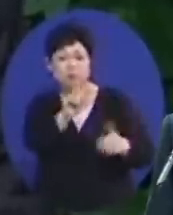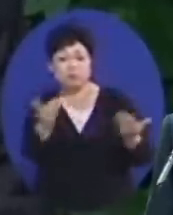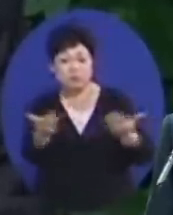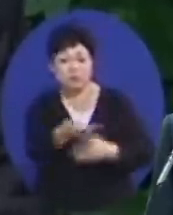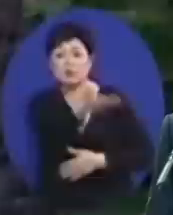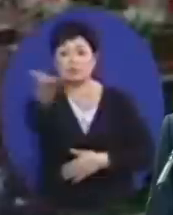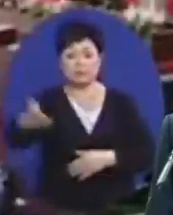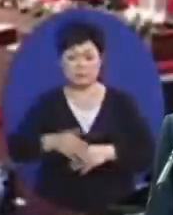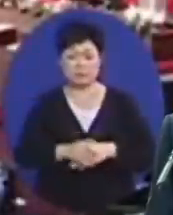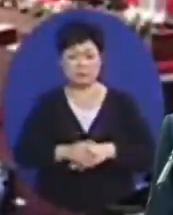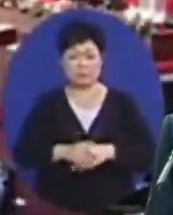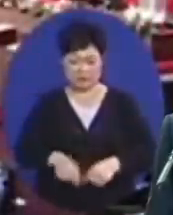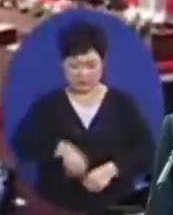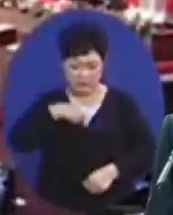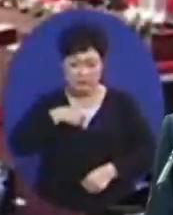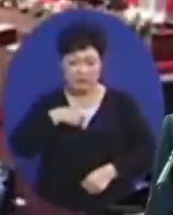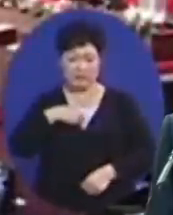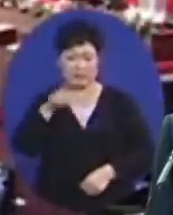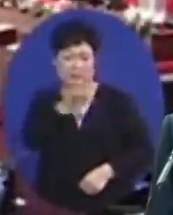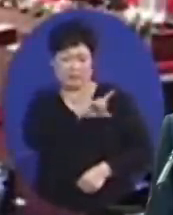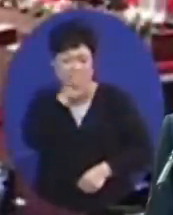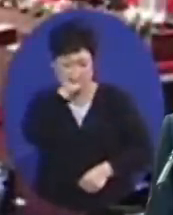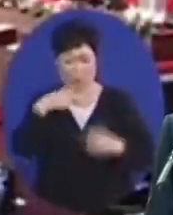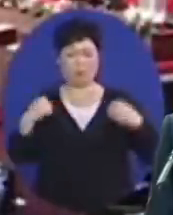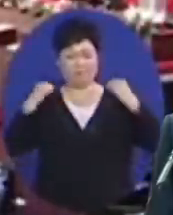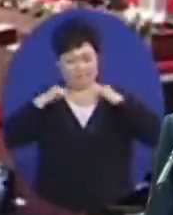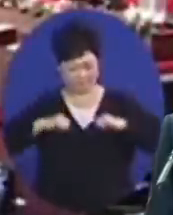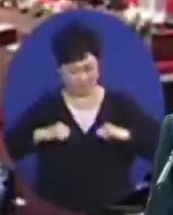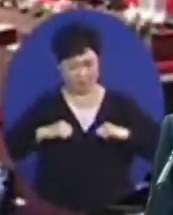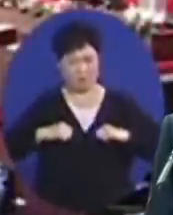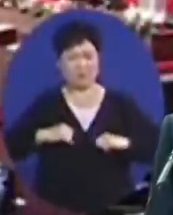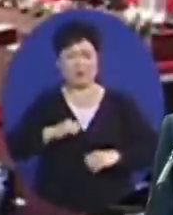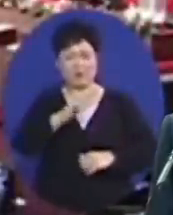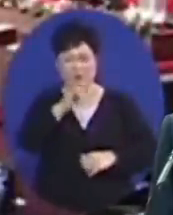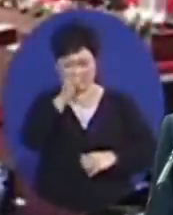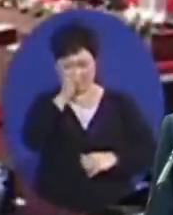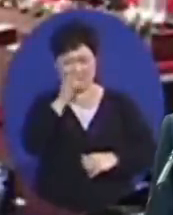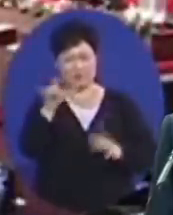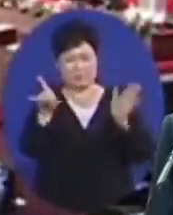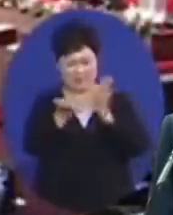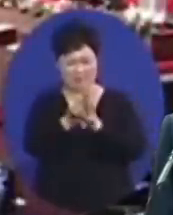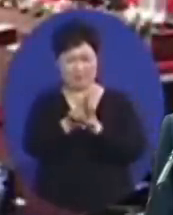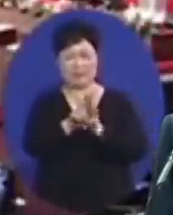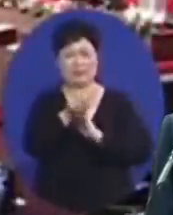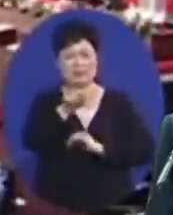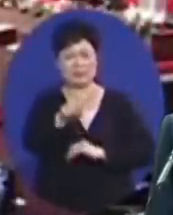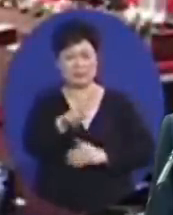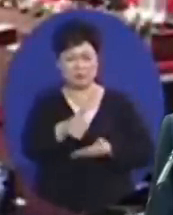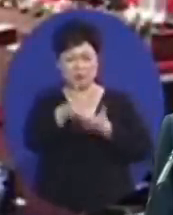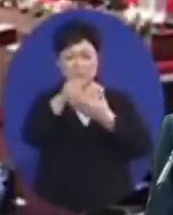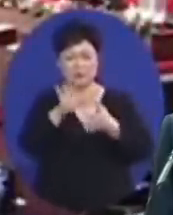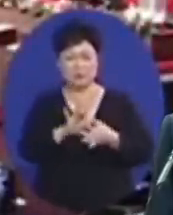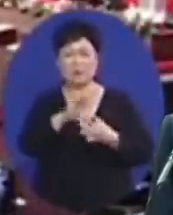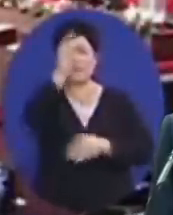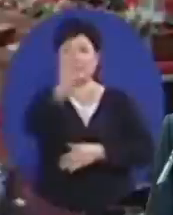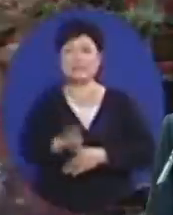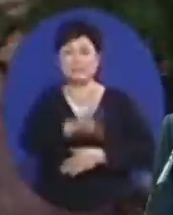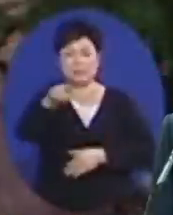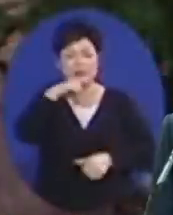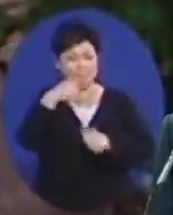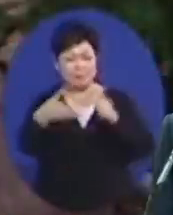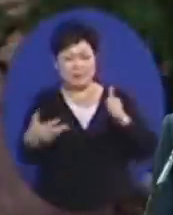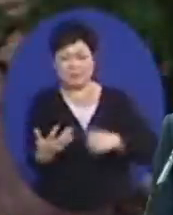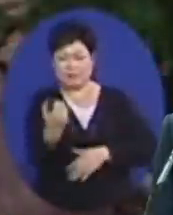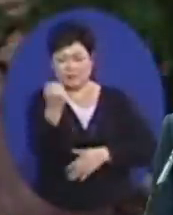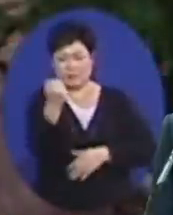지금 의의 제일 좋은 옷을 입고 있는 것입니다. 그것은 주님의 십자가의 피로서